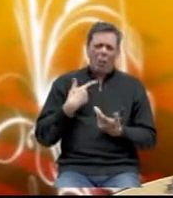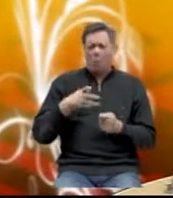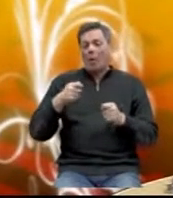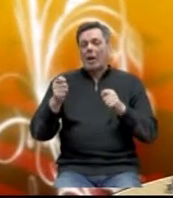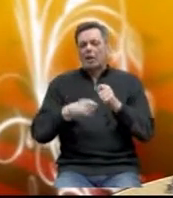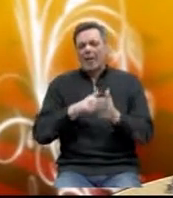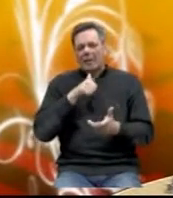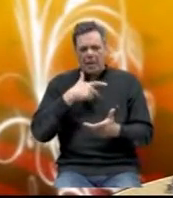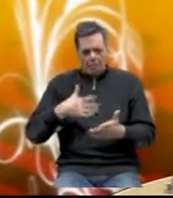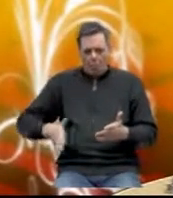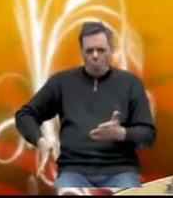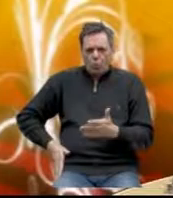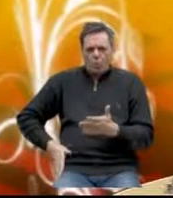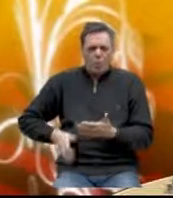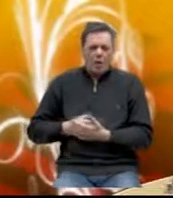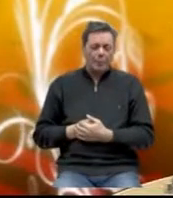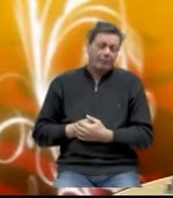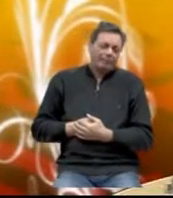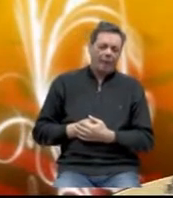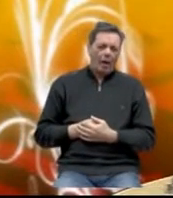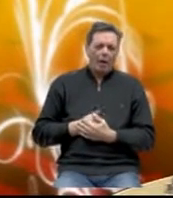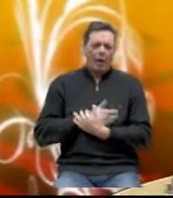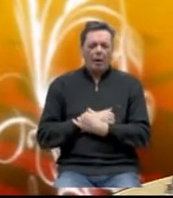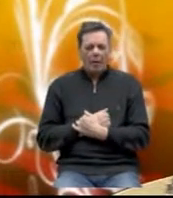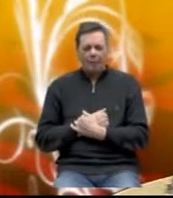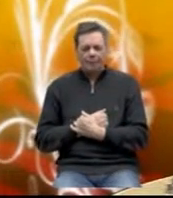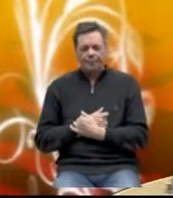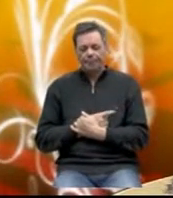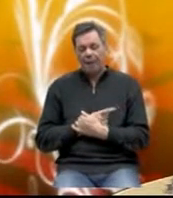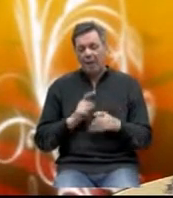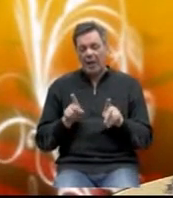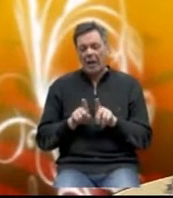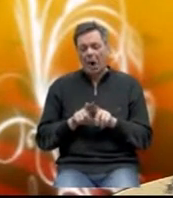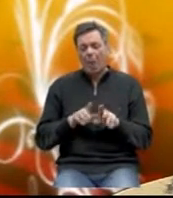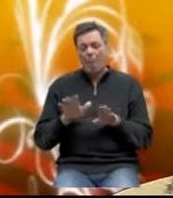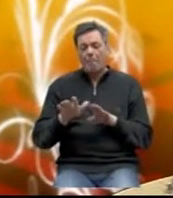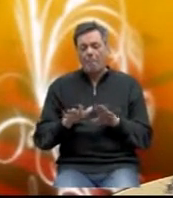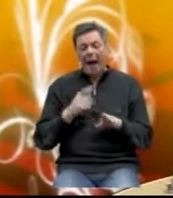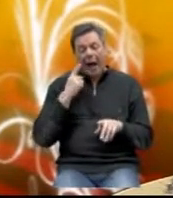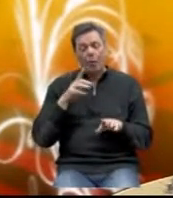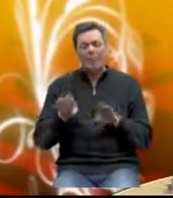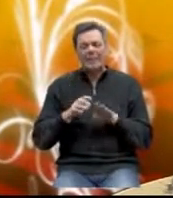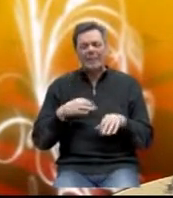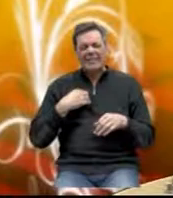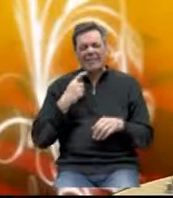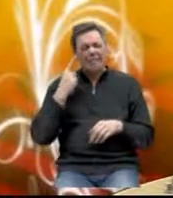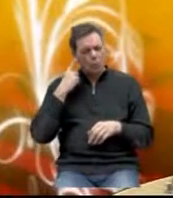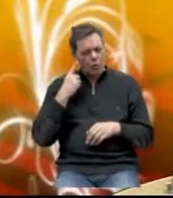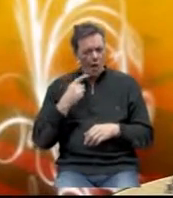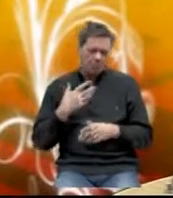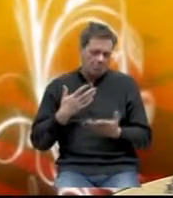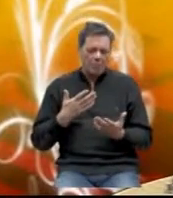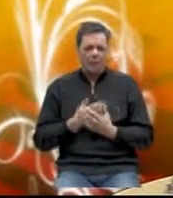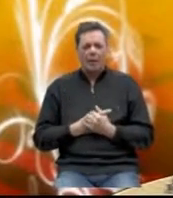čovjek tresne u glavu, ali ako ministar zdravstva sluša ovo, ne sluša, ali će neko čut pa će mu